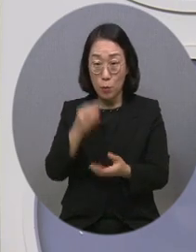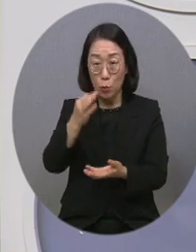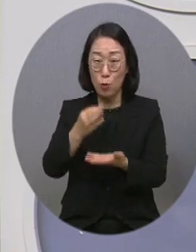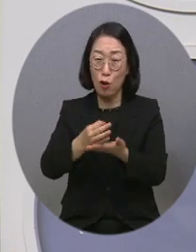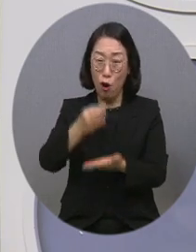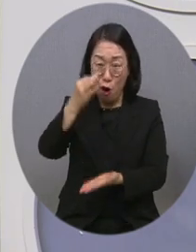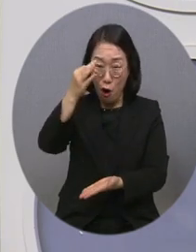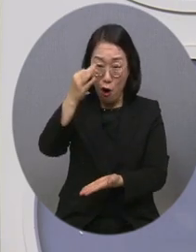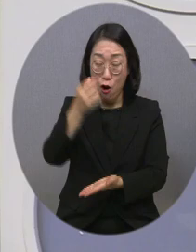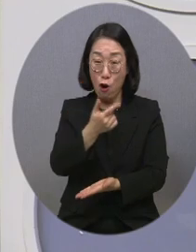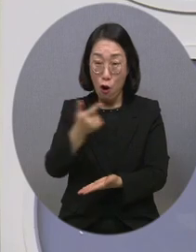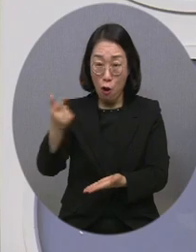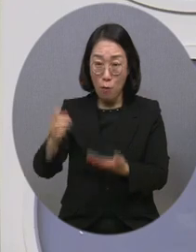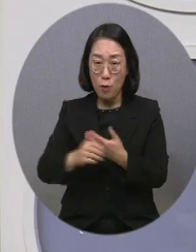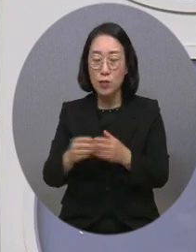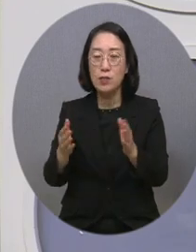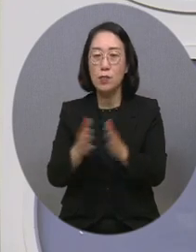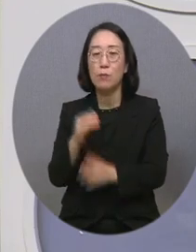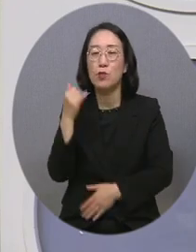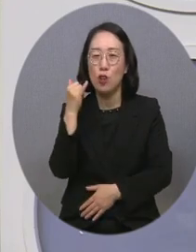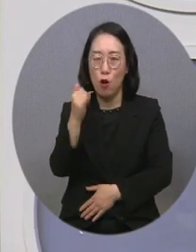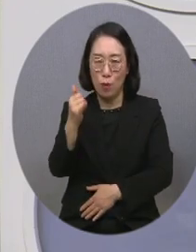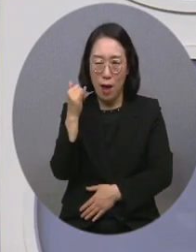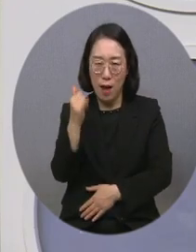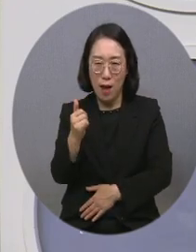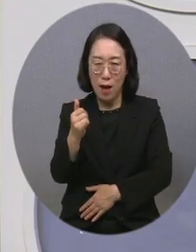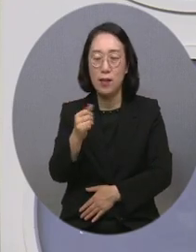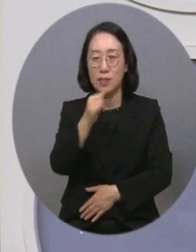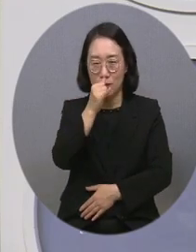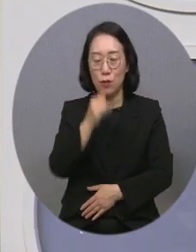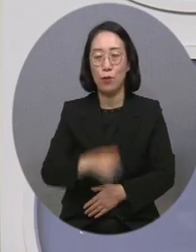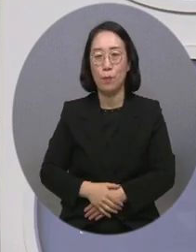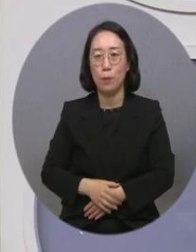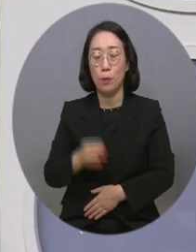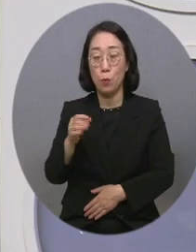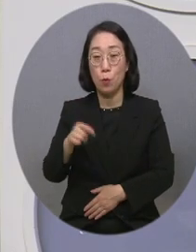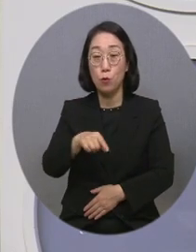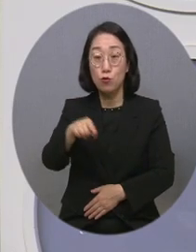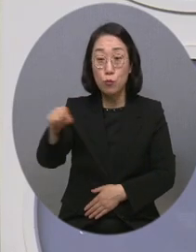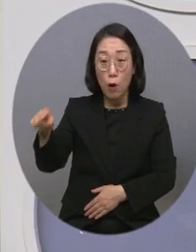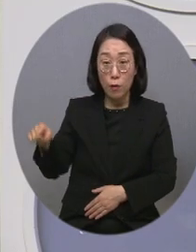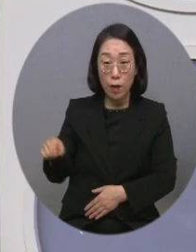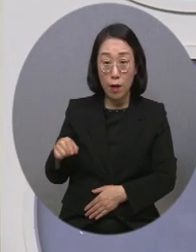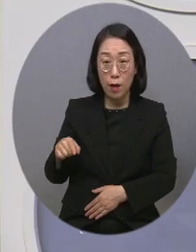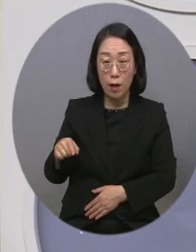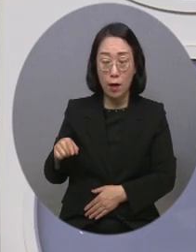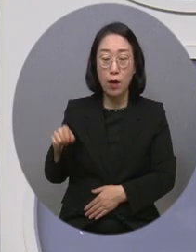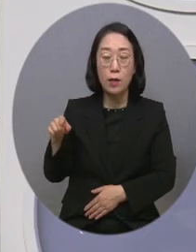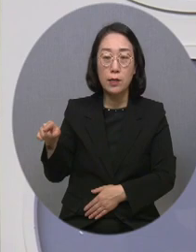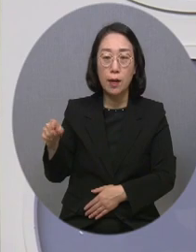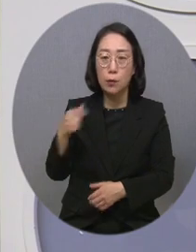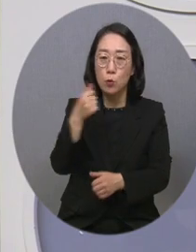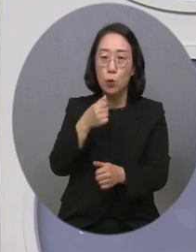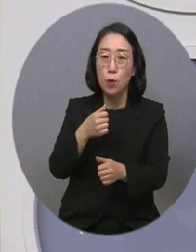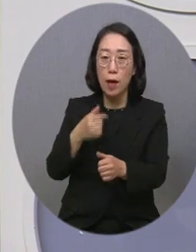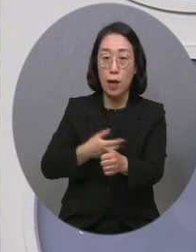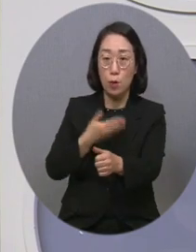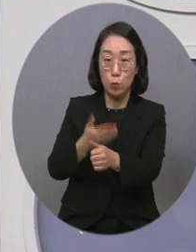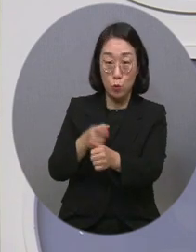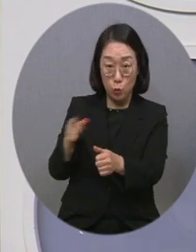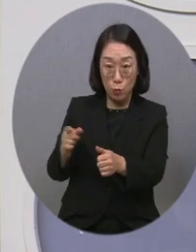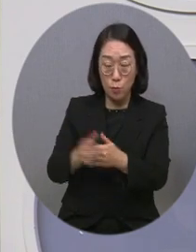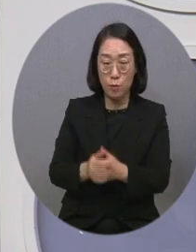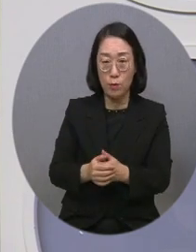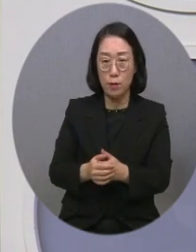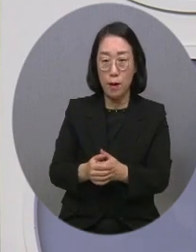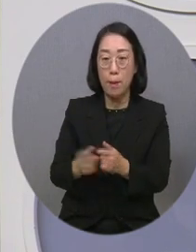경우에는 저희에게 전화를 해서 하신 분들도 많이 계십니다. 네. 그리고 주변에서 또 소개를 또 해줘서 저희가 가서